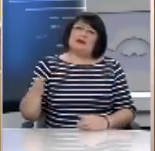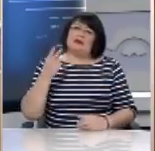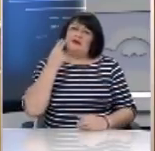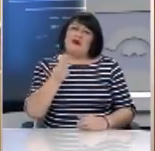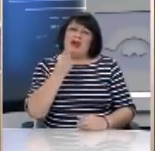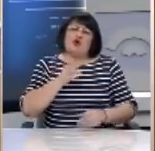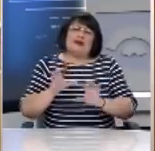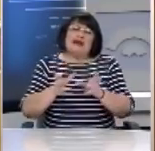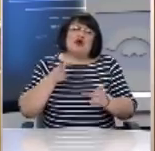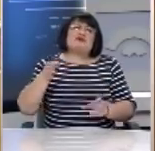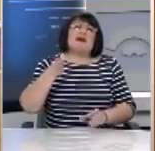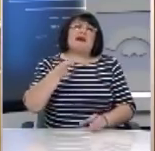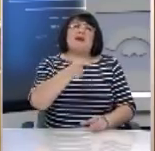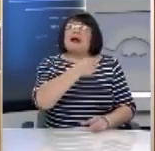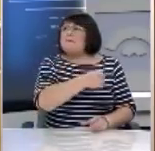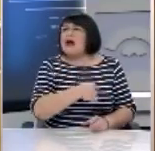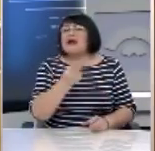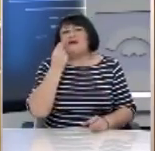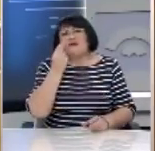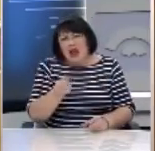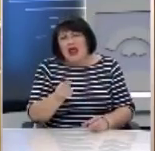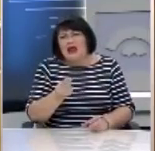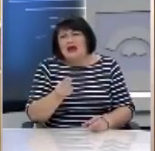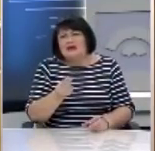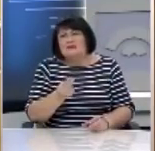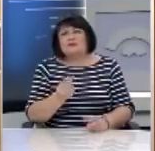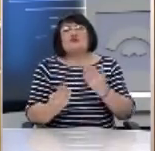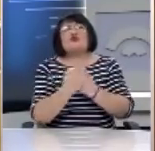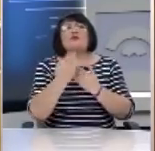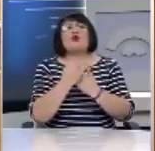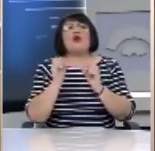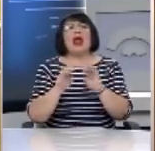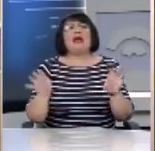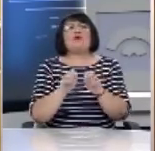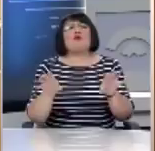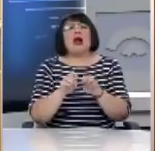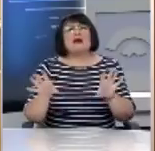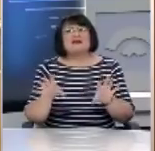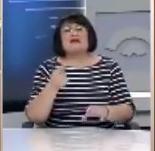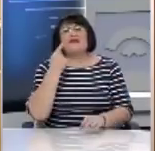βλέπουμε στα μέσα ενημέρωσης, στα κανάλια, στις πρωινές εκπομπές,